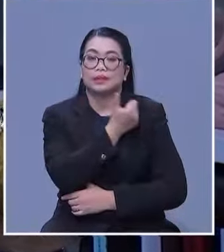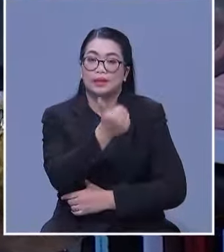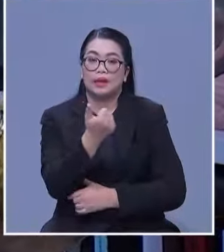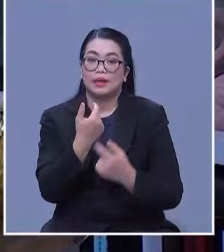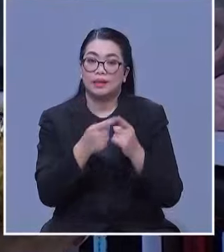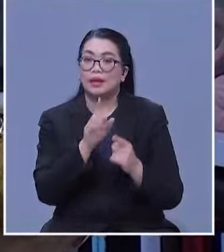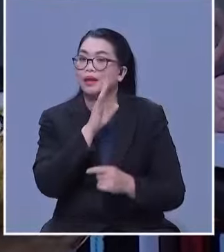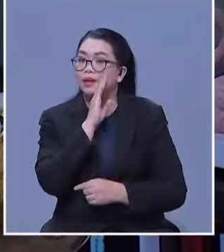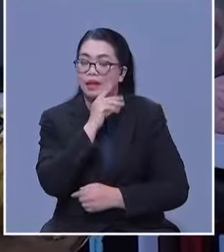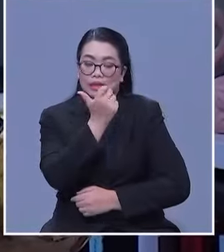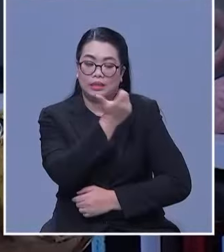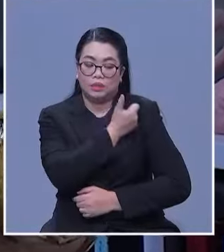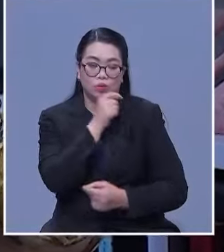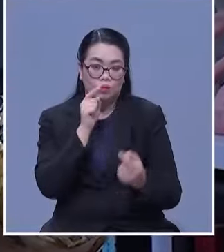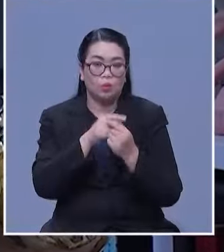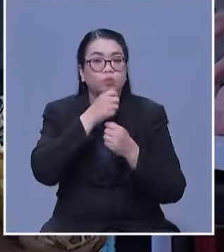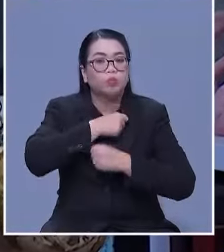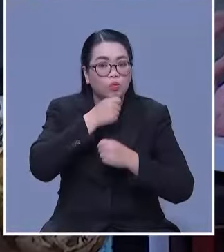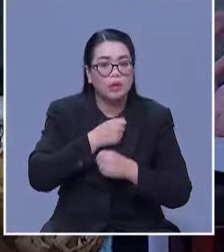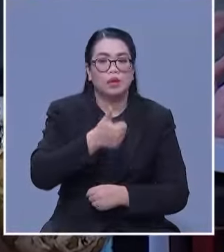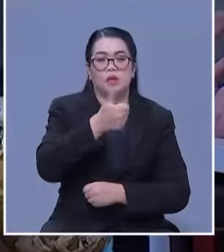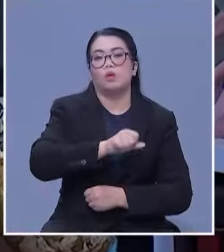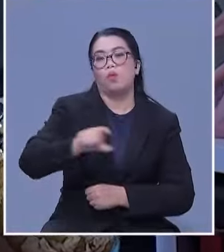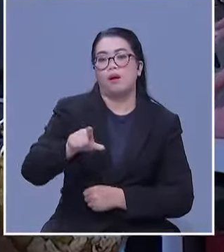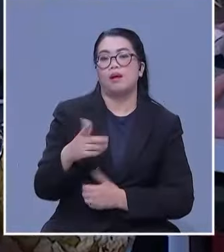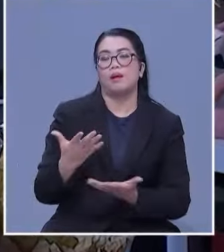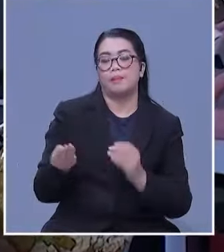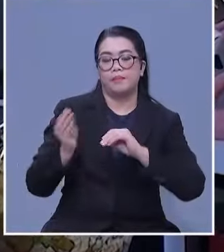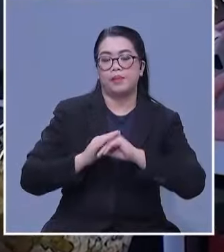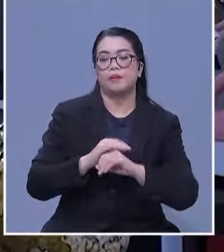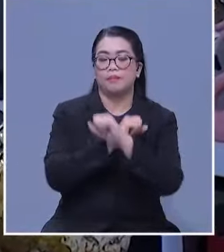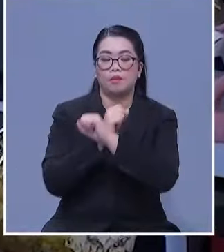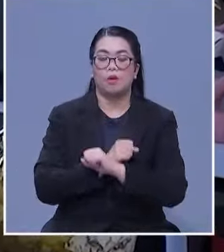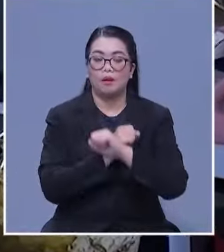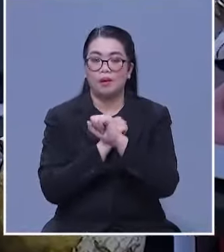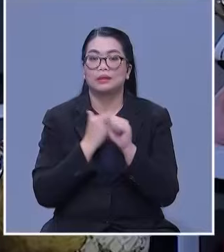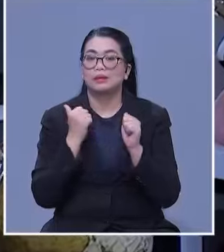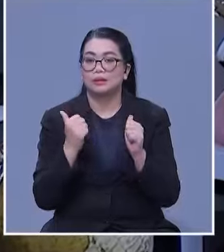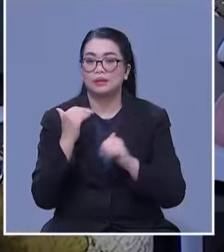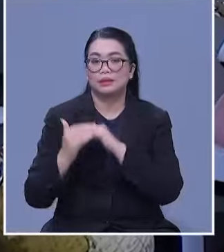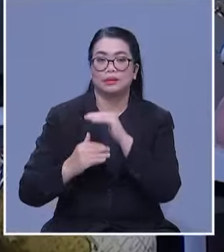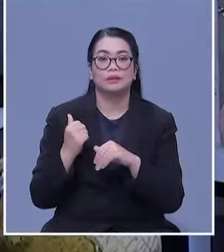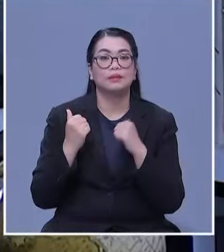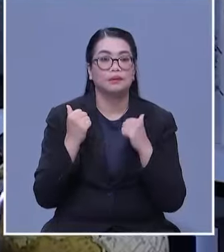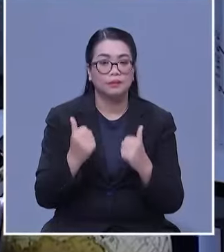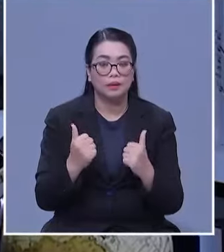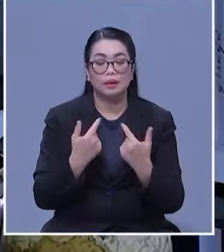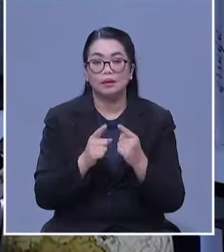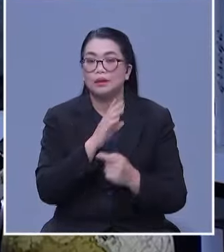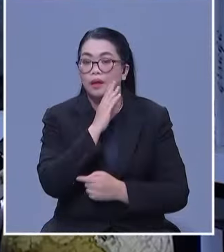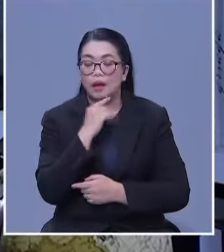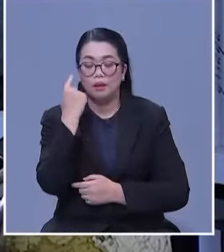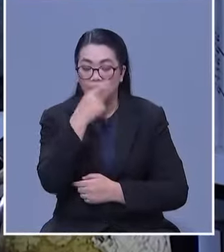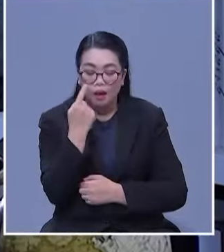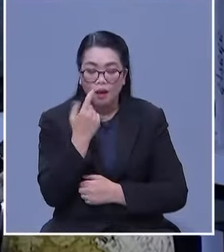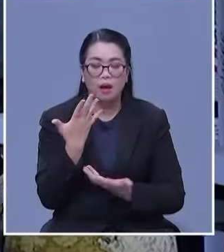ได้ฉีดวัคซีนไข้หวัดใหญ่สำหรับผู้สูงอายุโดยเฉพาะก็จะช่วยเพิ่มประสิทธิภาพในการป้องกันโรคได้นะคะแต่ถ้าหากว่าผู้สูงอายุท่